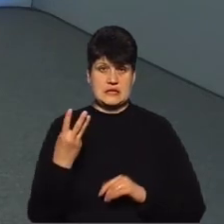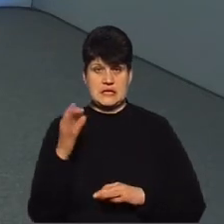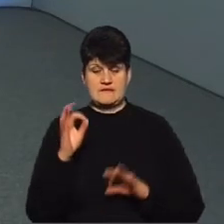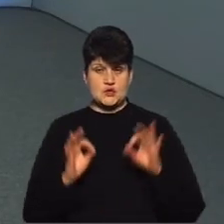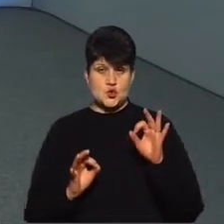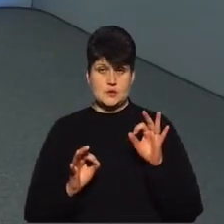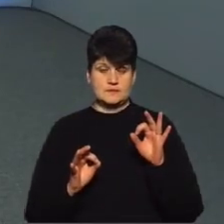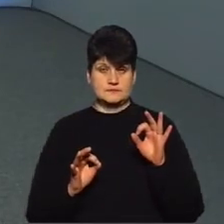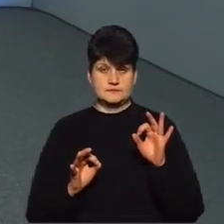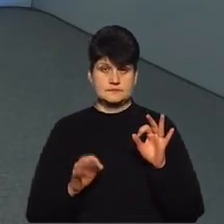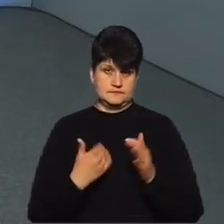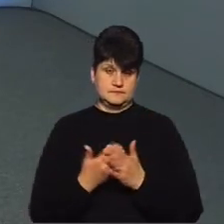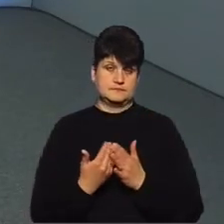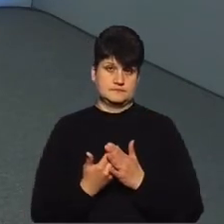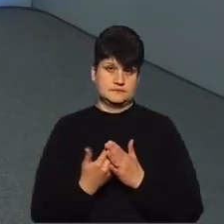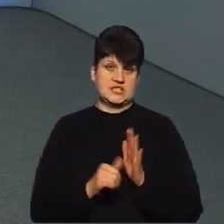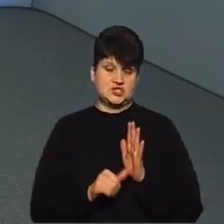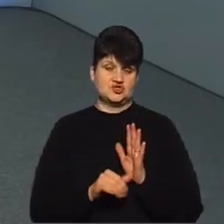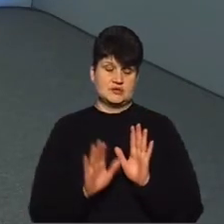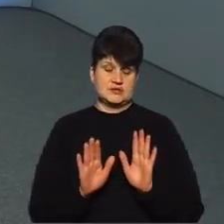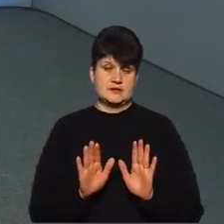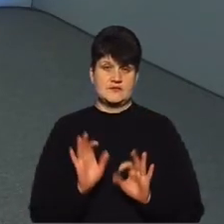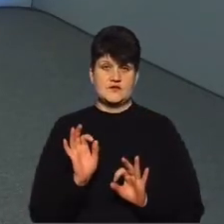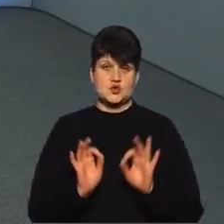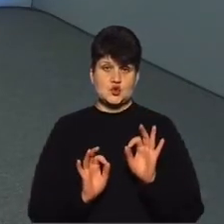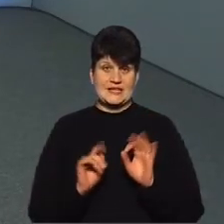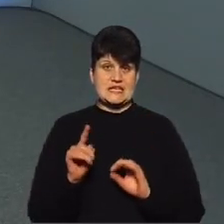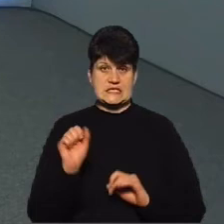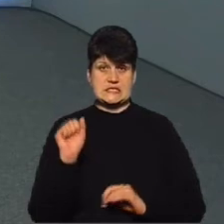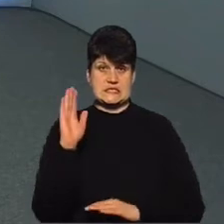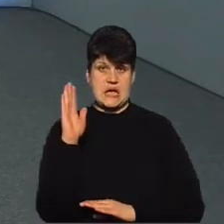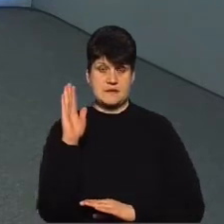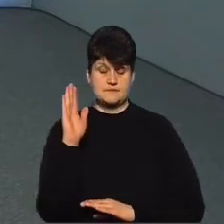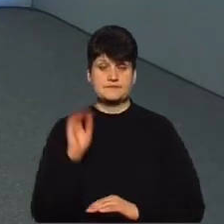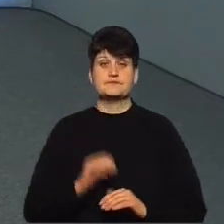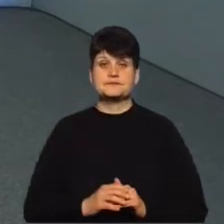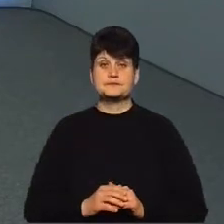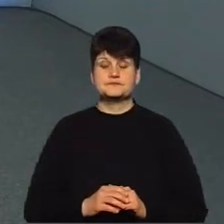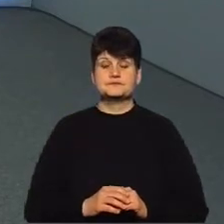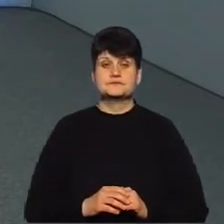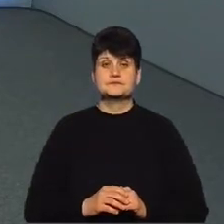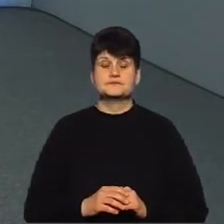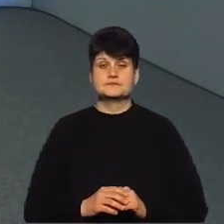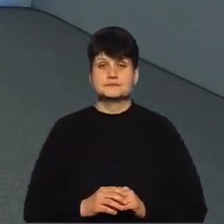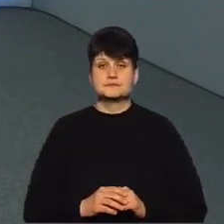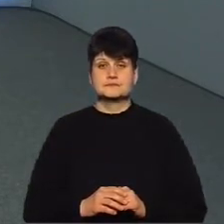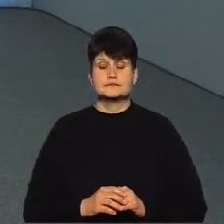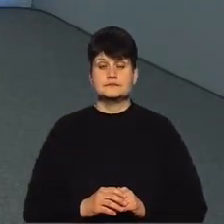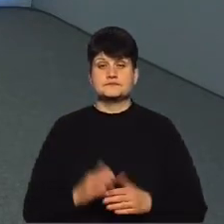59,3%. Майже 60% за. От так от, якщо на чорне-біле.